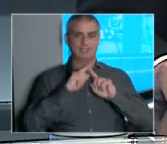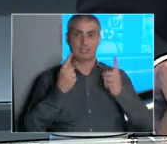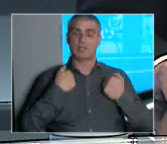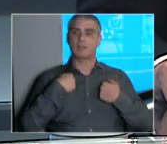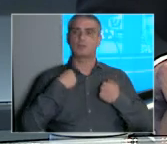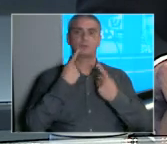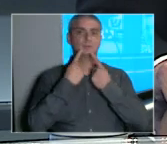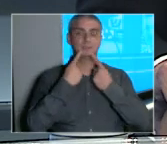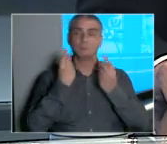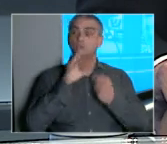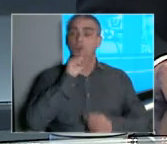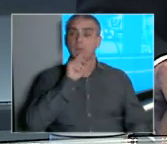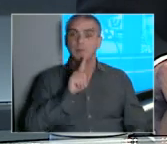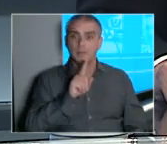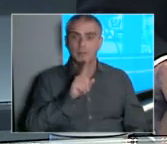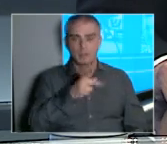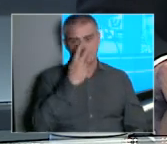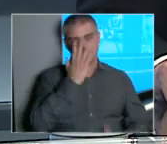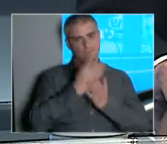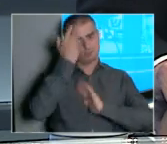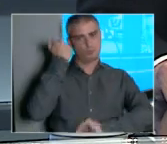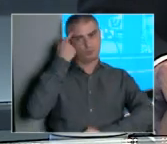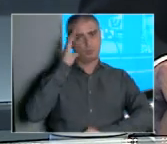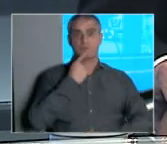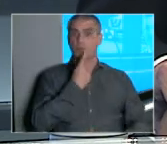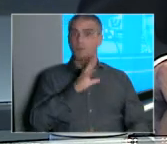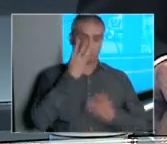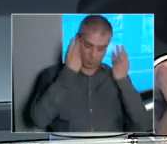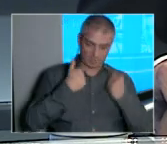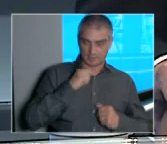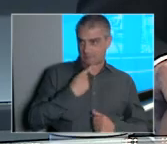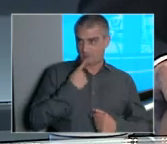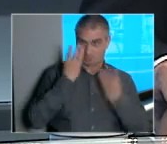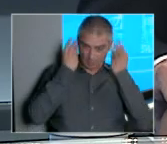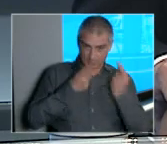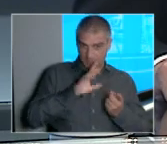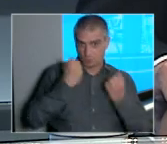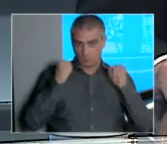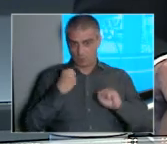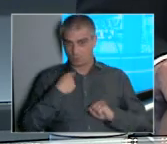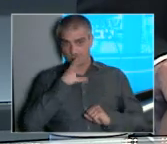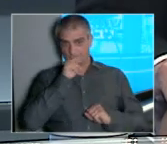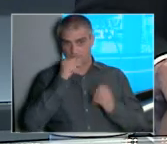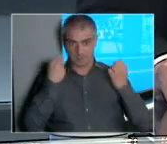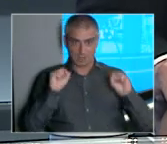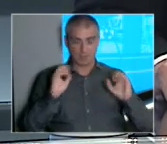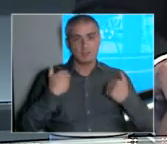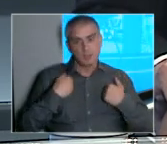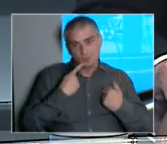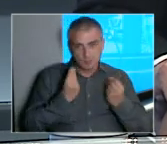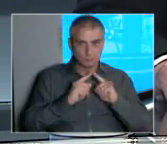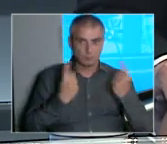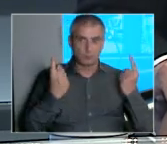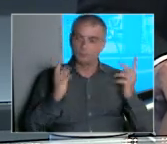היום בשיח, כשמישהו מדבר, אתה מראש יודע מה הוא יאמר. אם הוא חרדי, אני צריך לומר חרדי, אם הוא חילוני, הוא מדבר בחילונית, אנחנו אומרים משהו